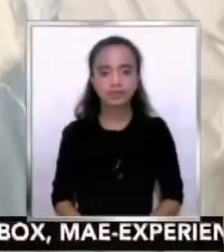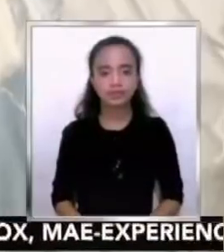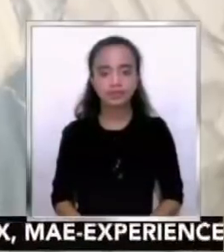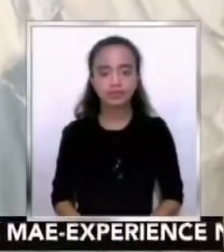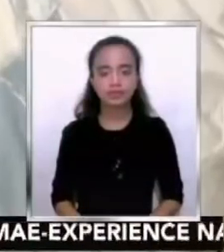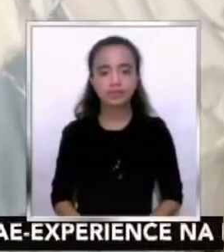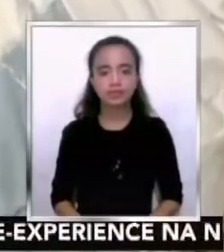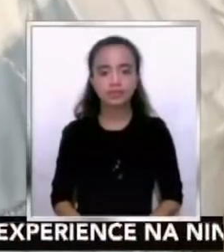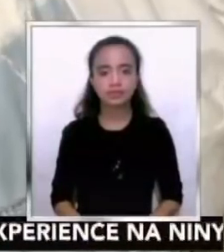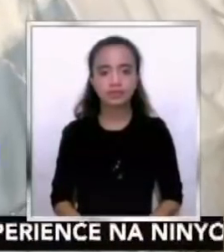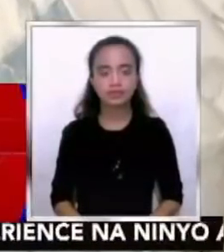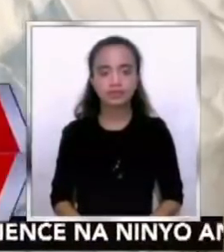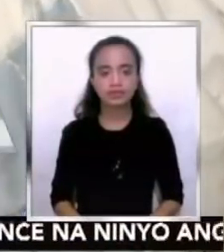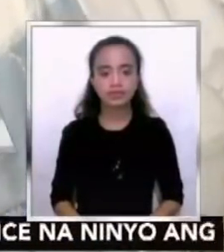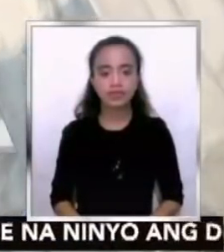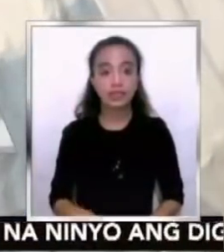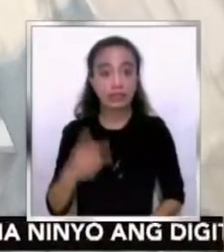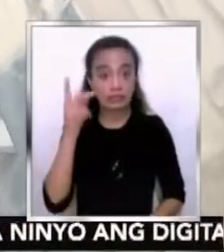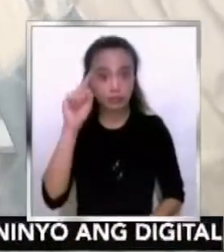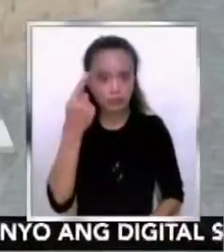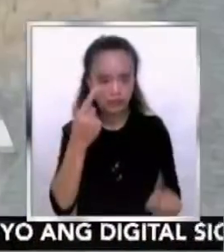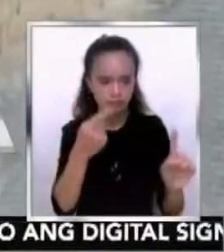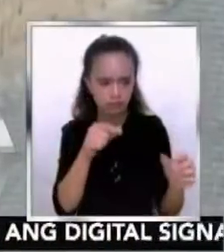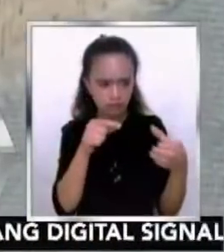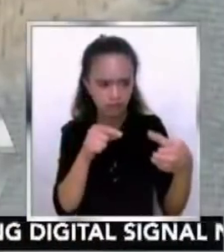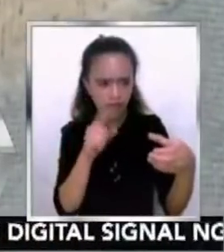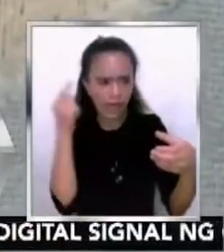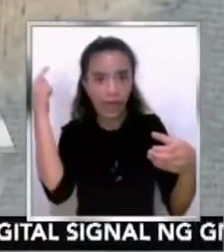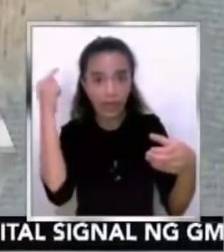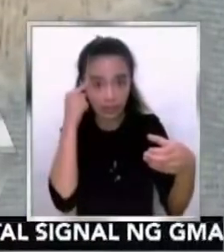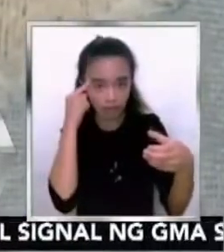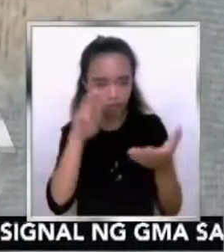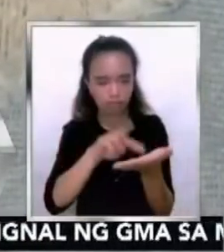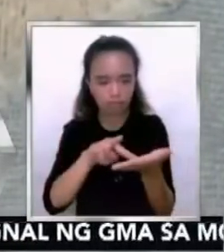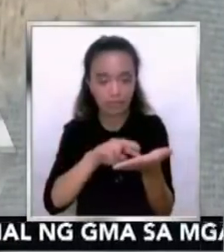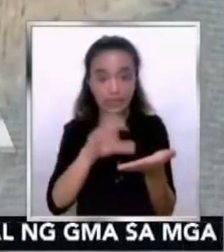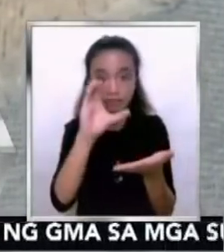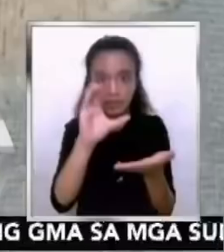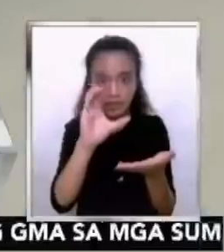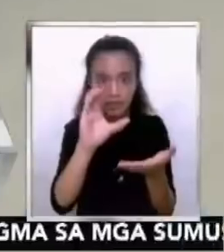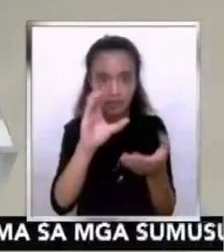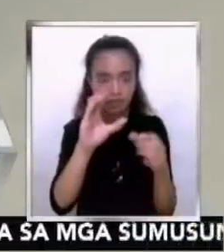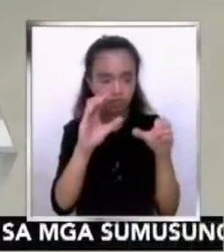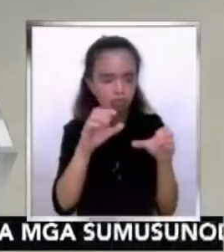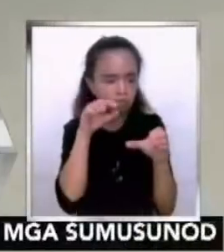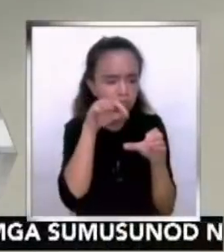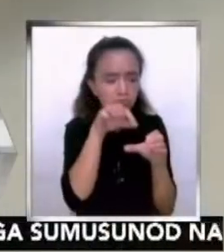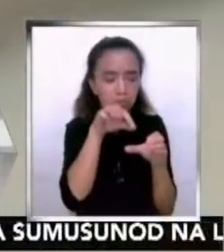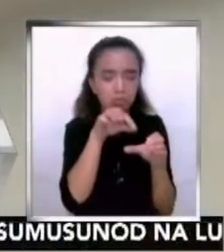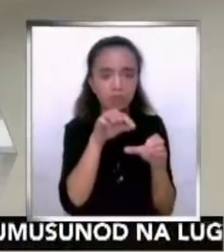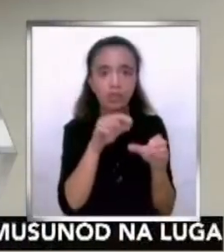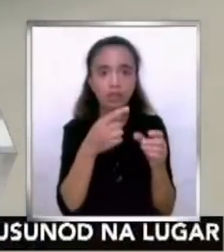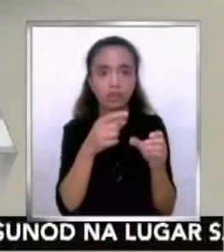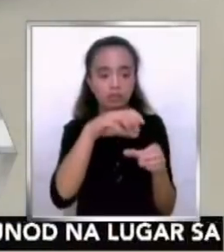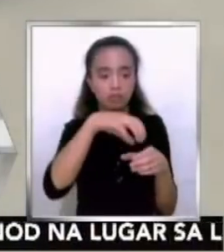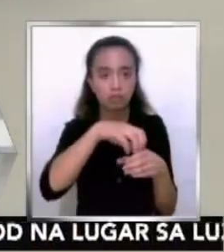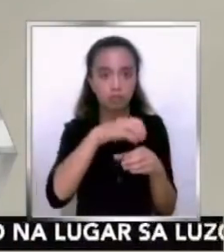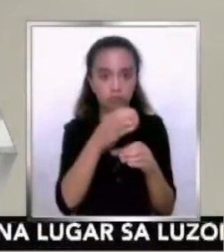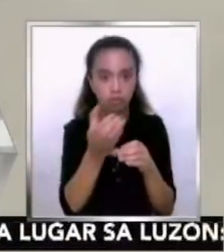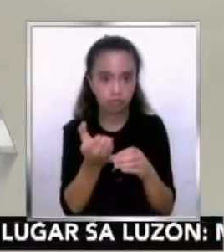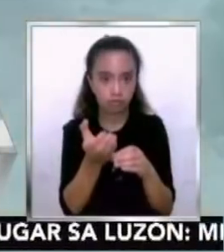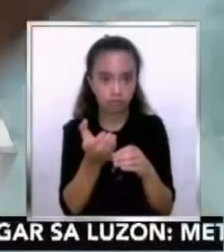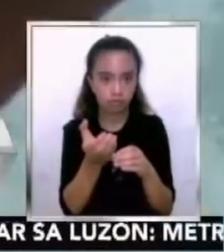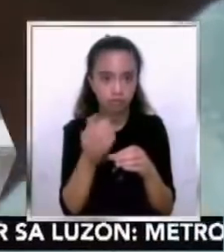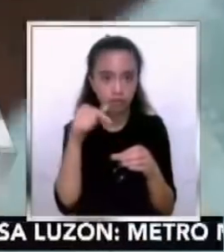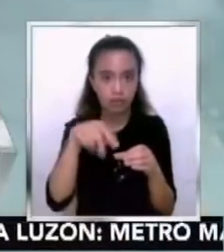Sa unang tingin, aakalain mong vitamin C capsules ang laman ng lalagyang ito. Nang buksan ng mga tauhan ng NDI